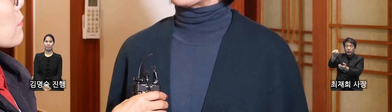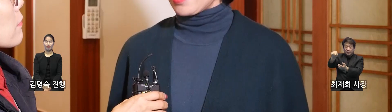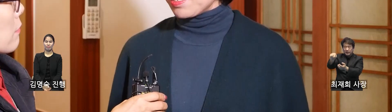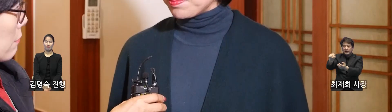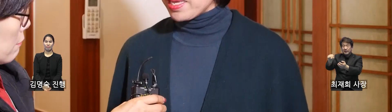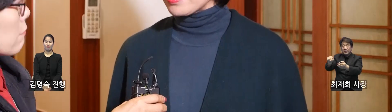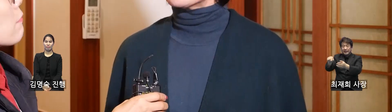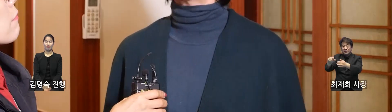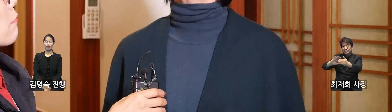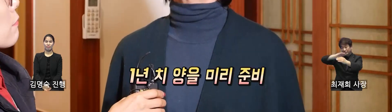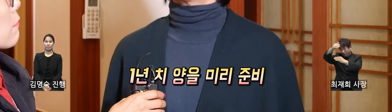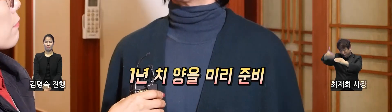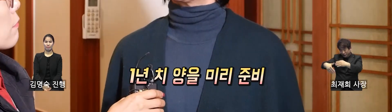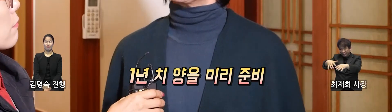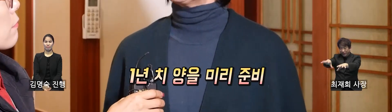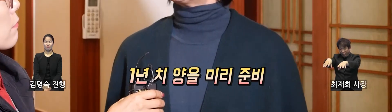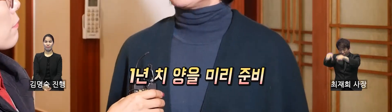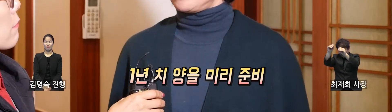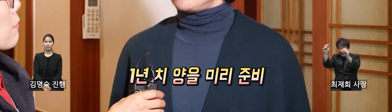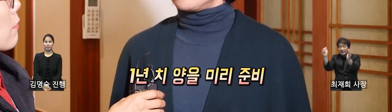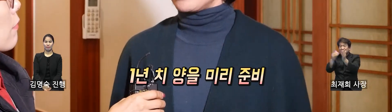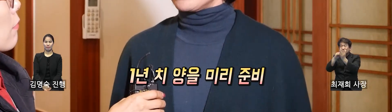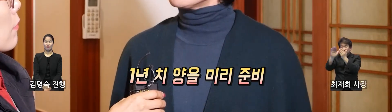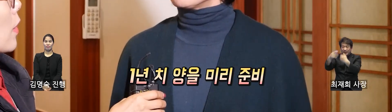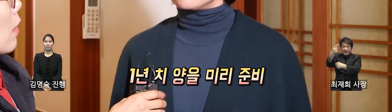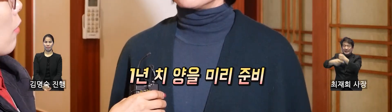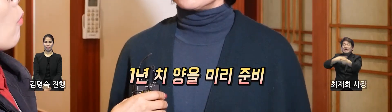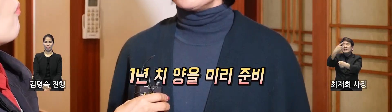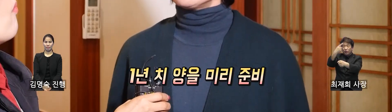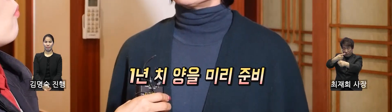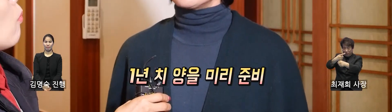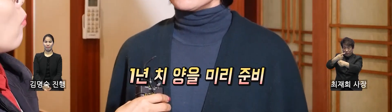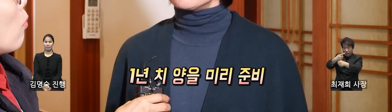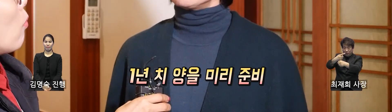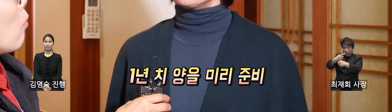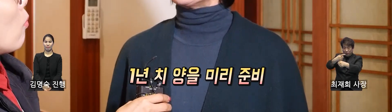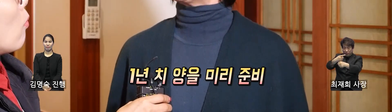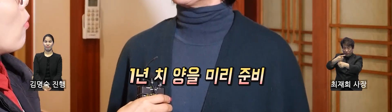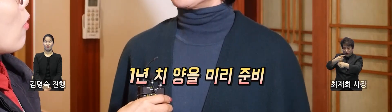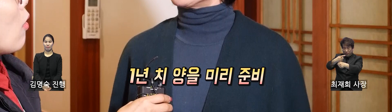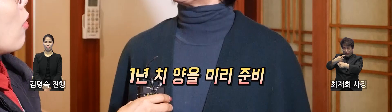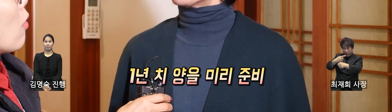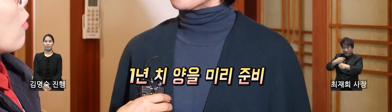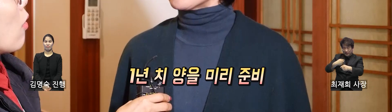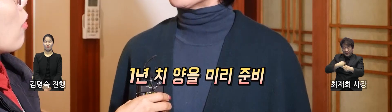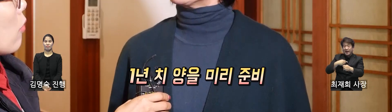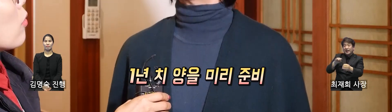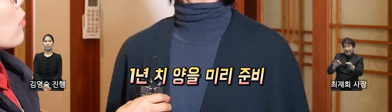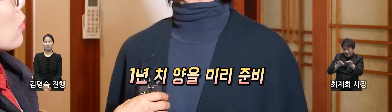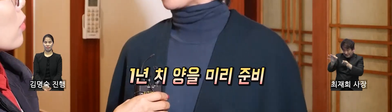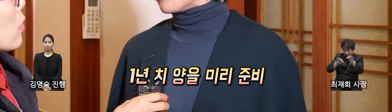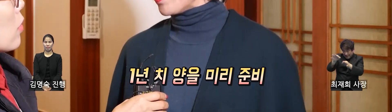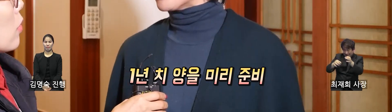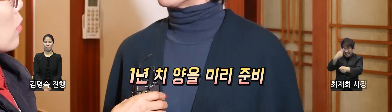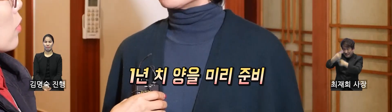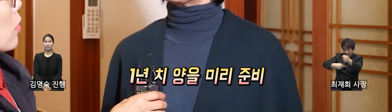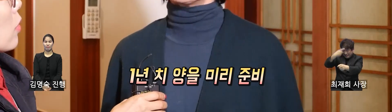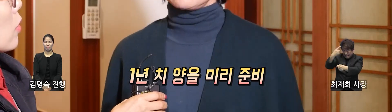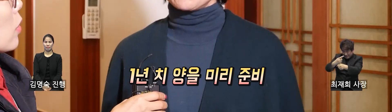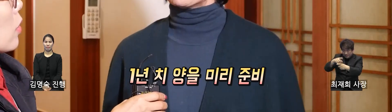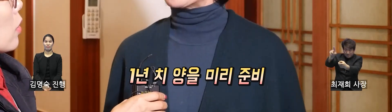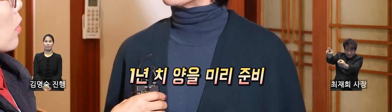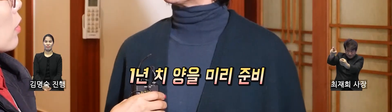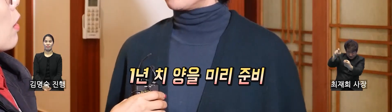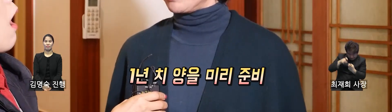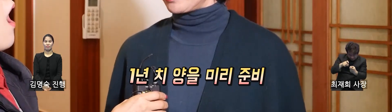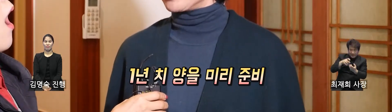말린 다음에 1년치를 1년 1년 날 걸 미리 인 트 11월에 그 다음에 에 쓸